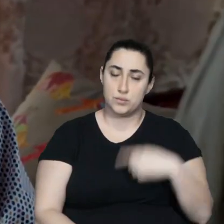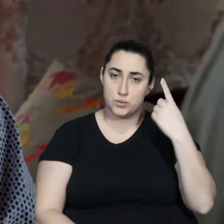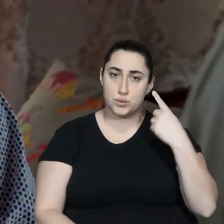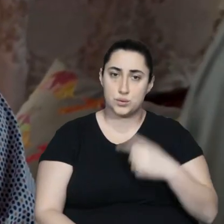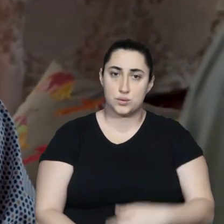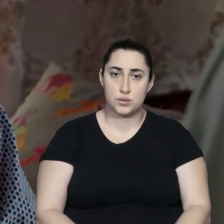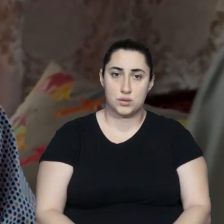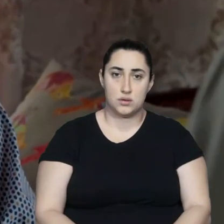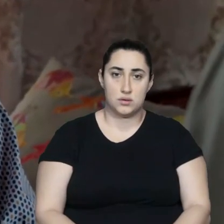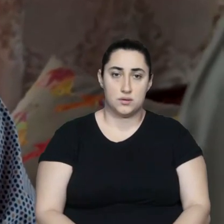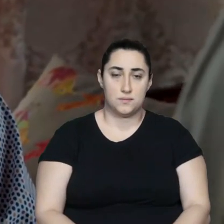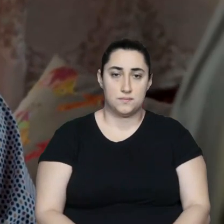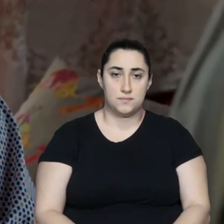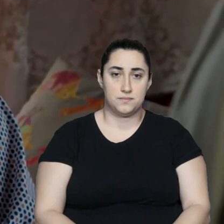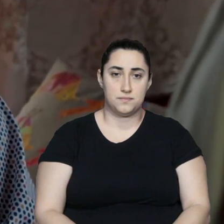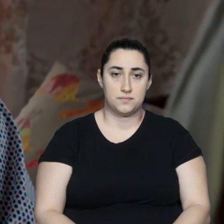düşün.